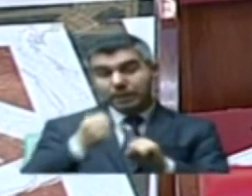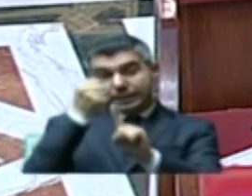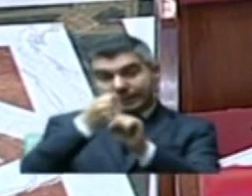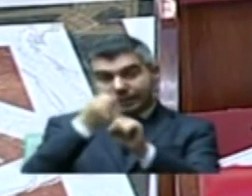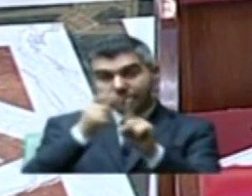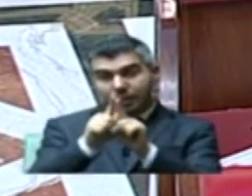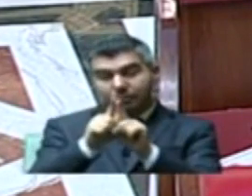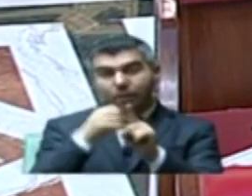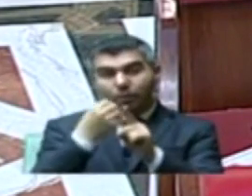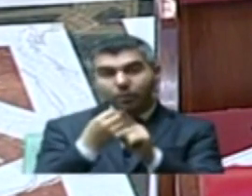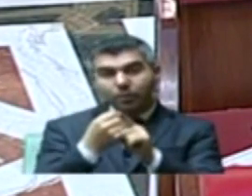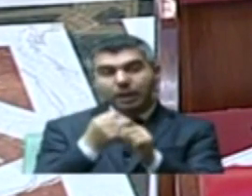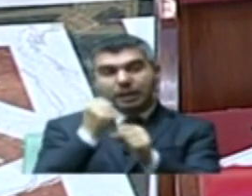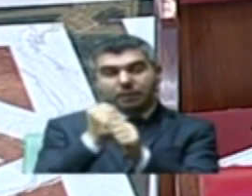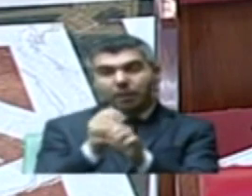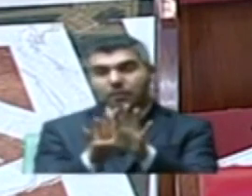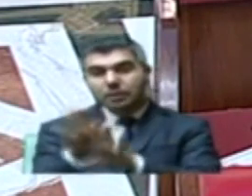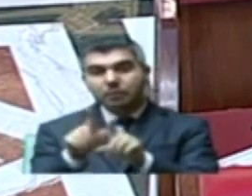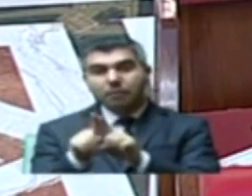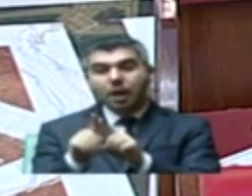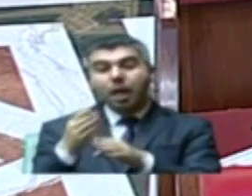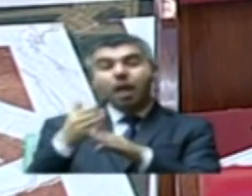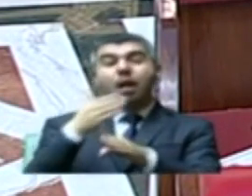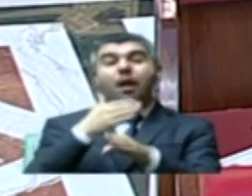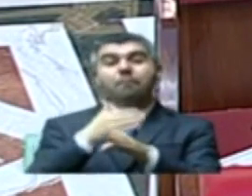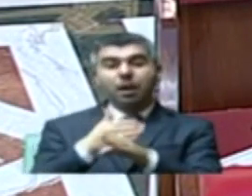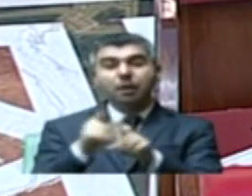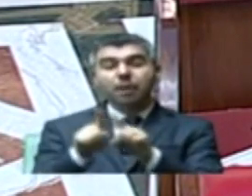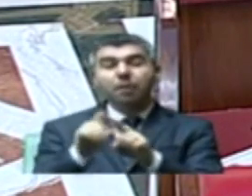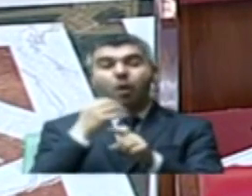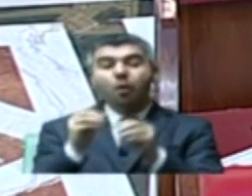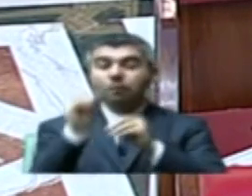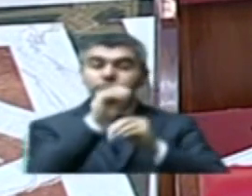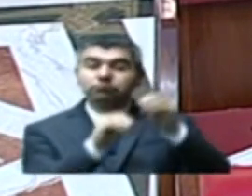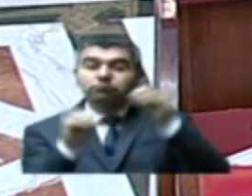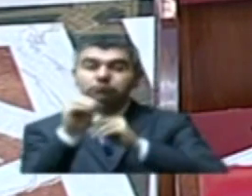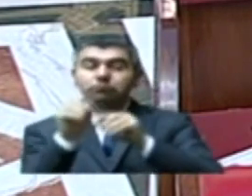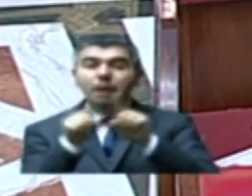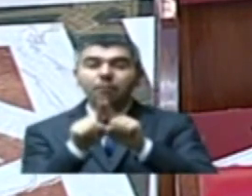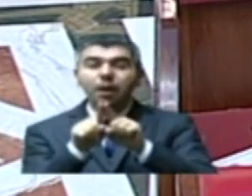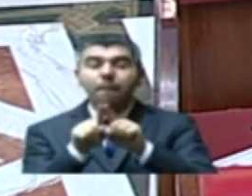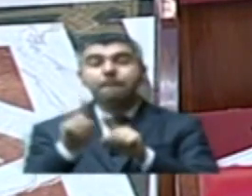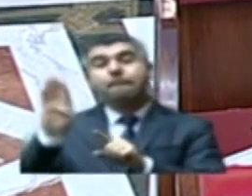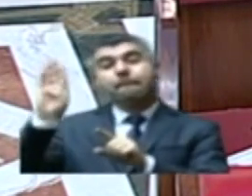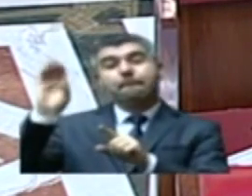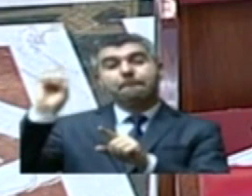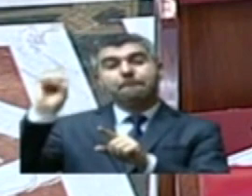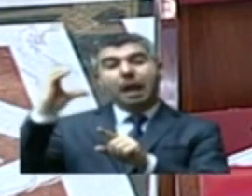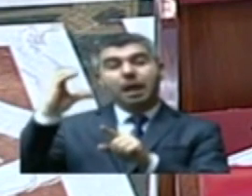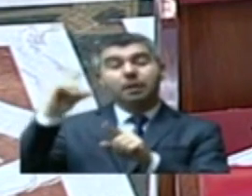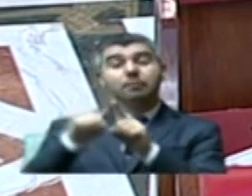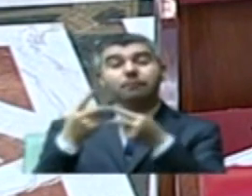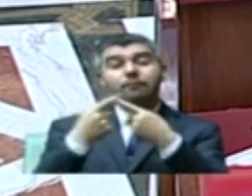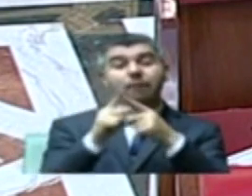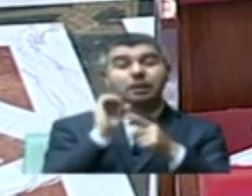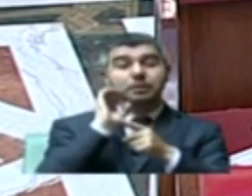المبكر، كنشتغلوا على إصلاح نظام البكالوريا من أجل تقليص العدد ديال الشعب، وعاود